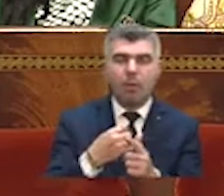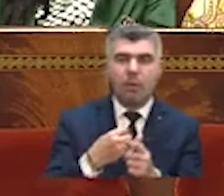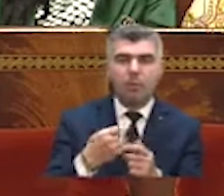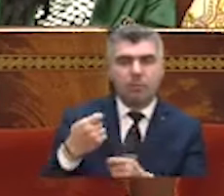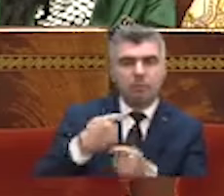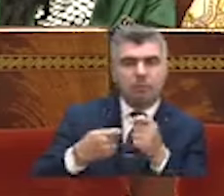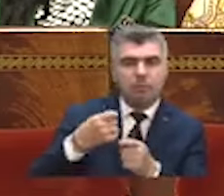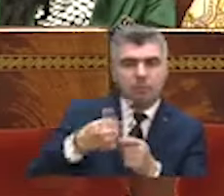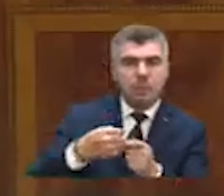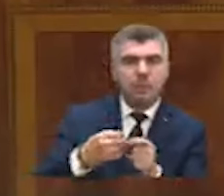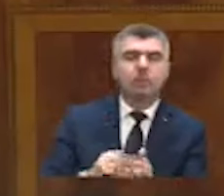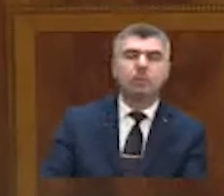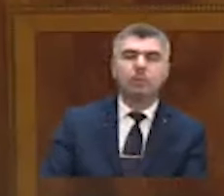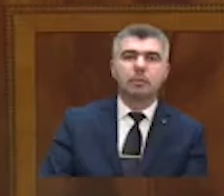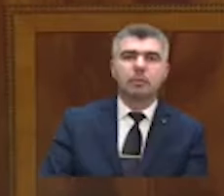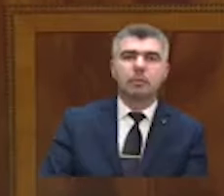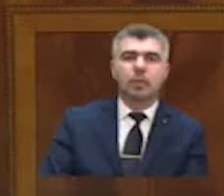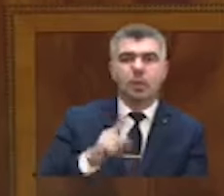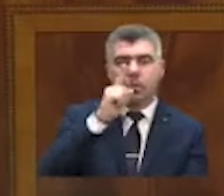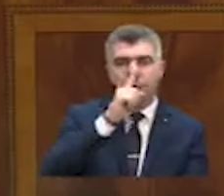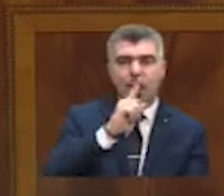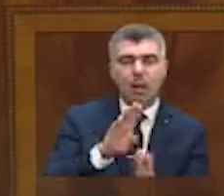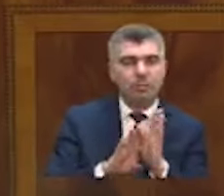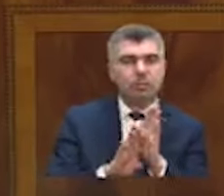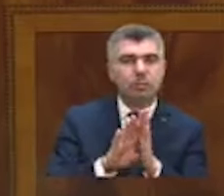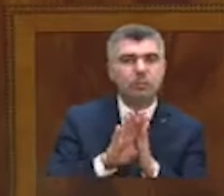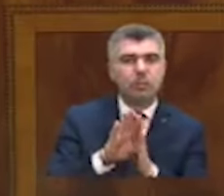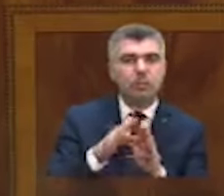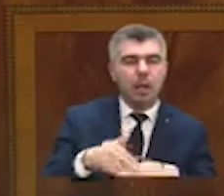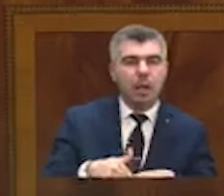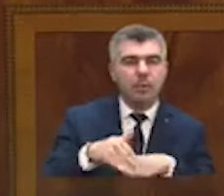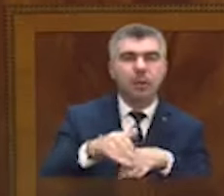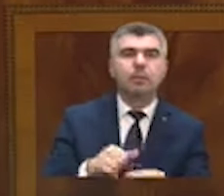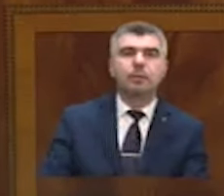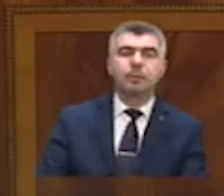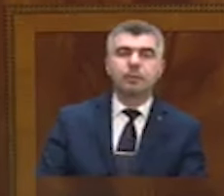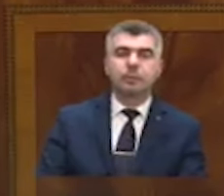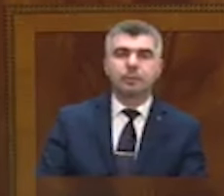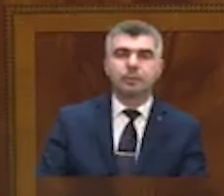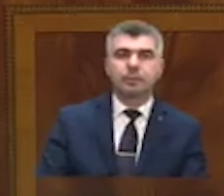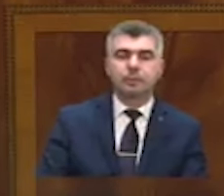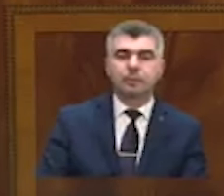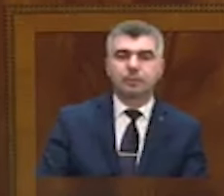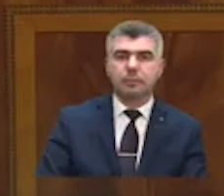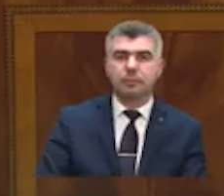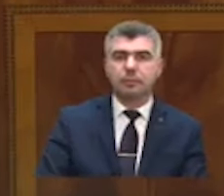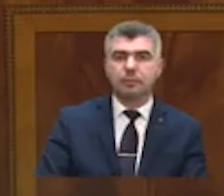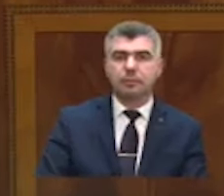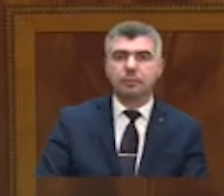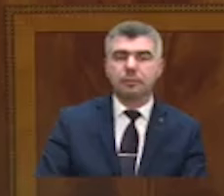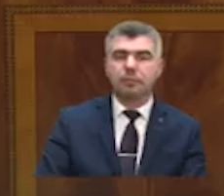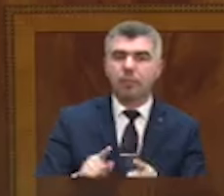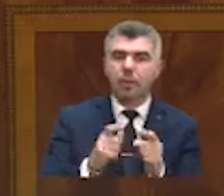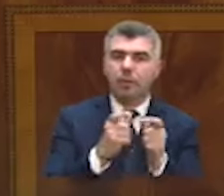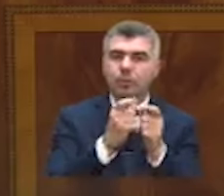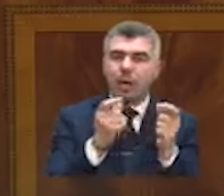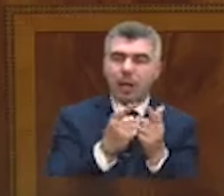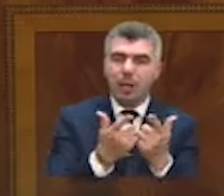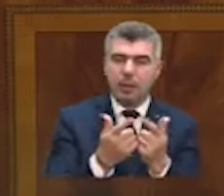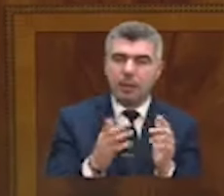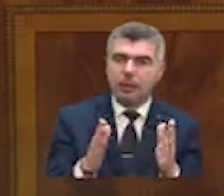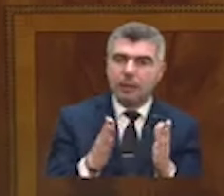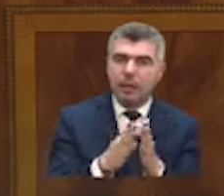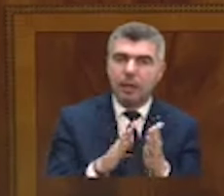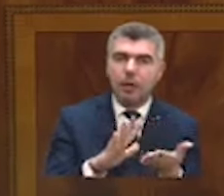الله يعني غدي غدي غادي يزيد الامام احنا احنا مقاوله صغاو